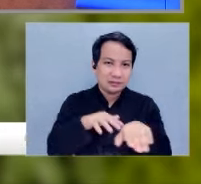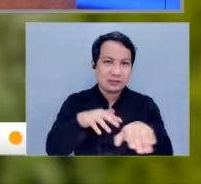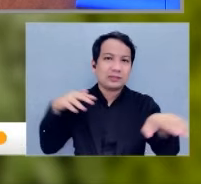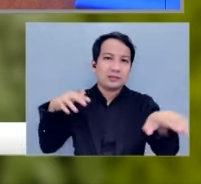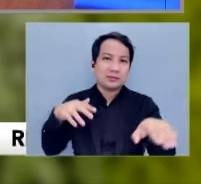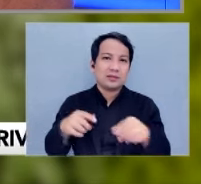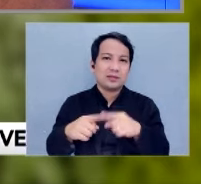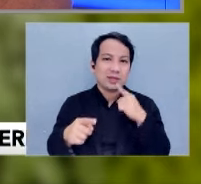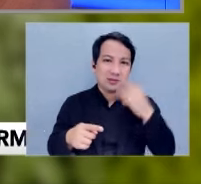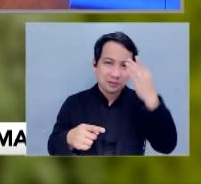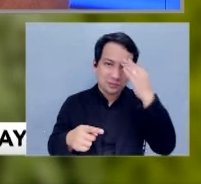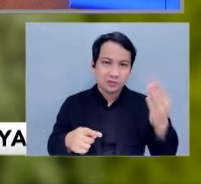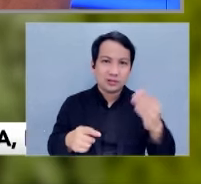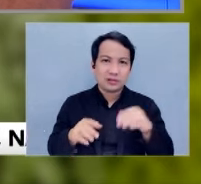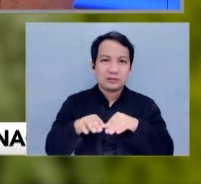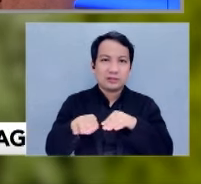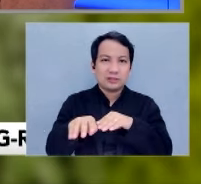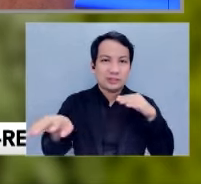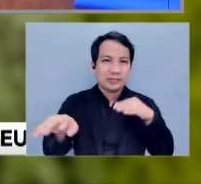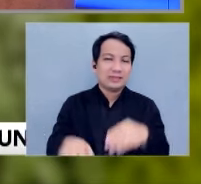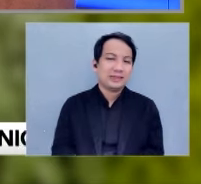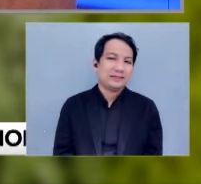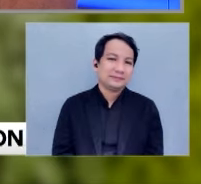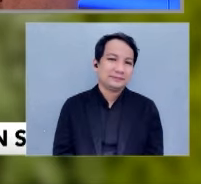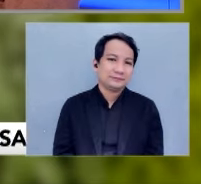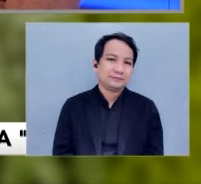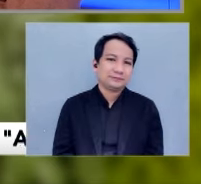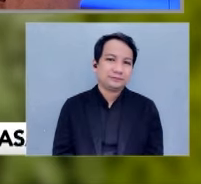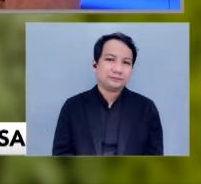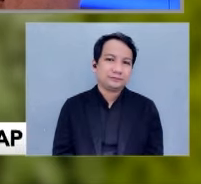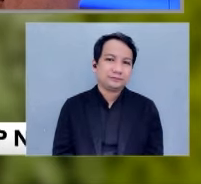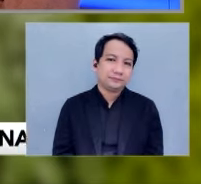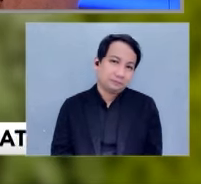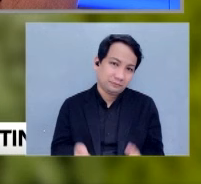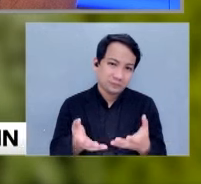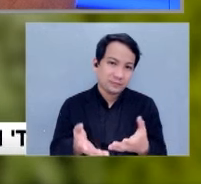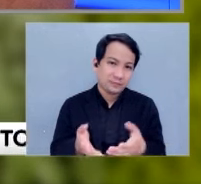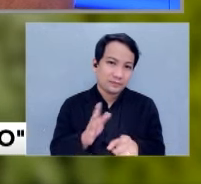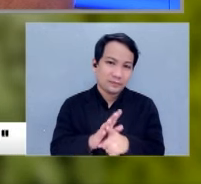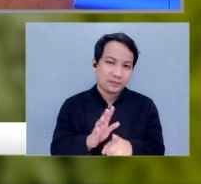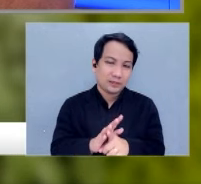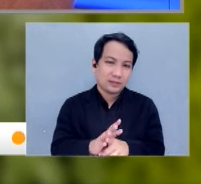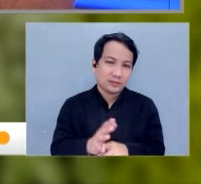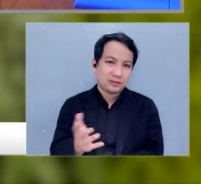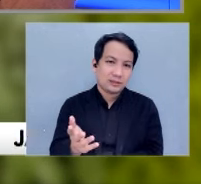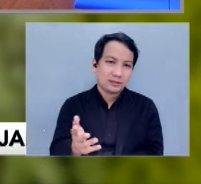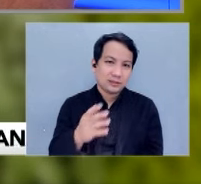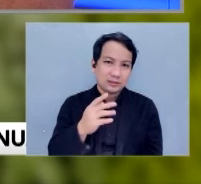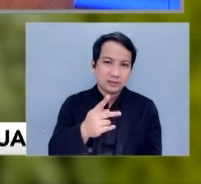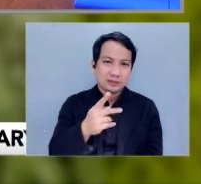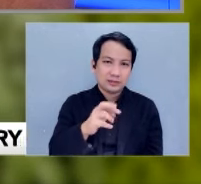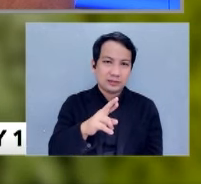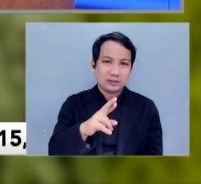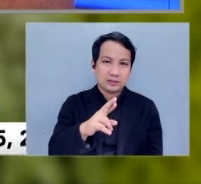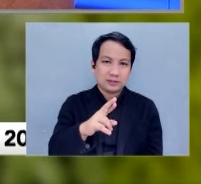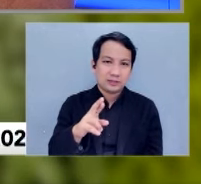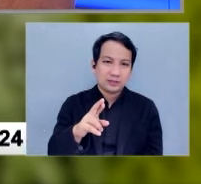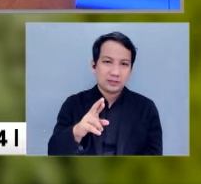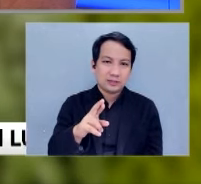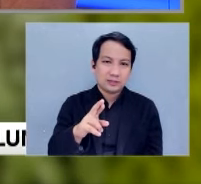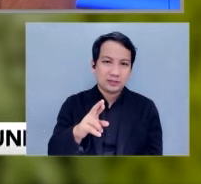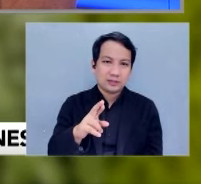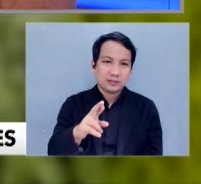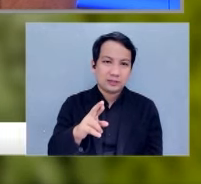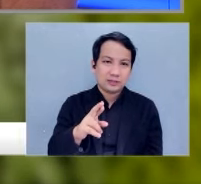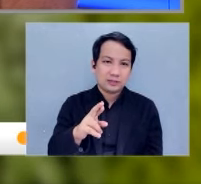Bulacan. Hindi ko sa plano going there. Well, ano yung fandom name ng ano? Ng Carrot. Carrot. Anong River Maya? Ah, River Maya. Ah,